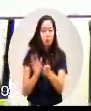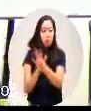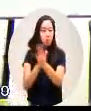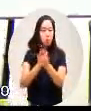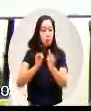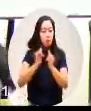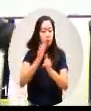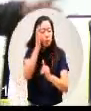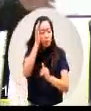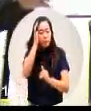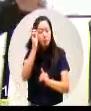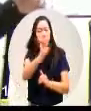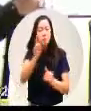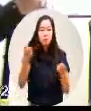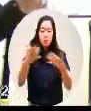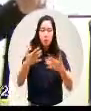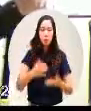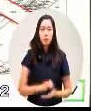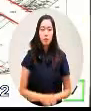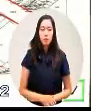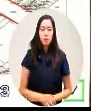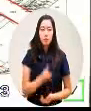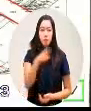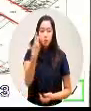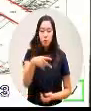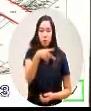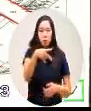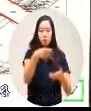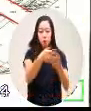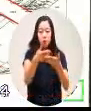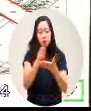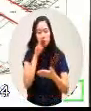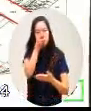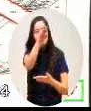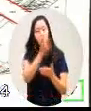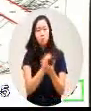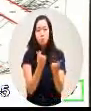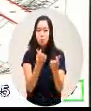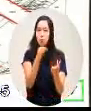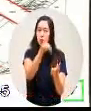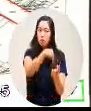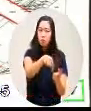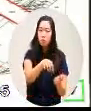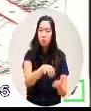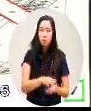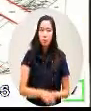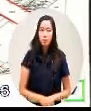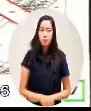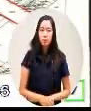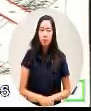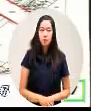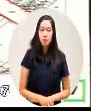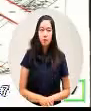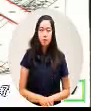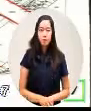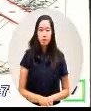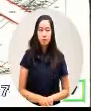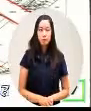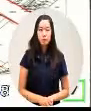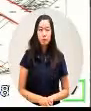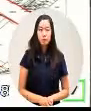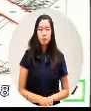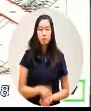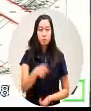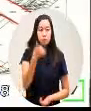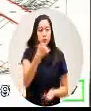的问题啊，包括这啦吼，你要看市长这啦，像这样啦吼，他一个为，比如说不是就既能